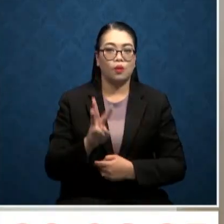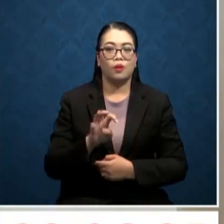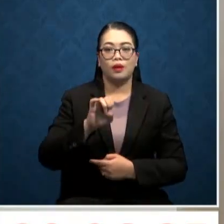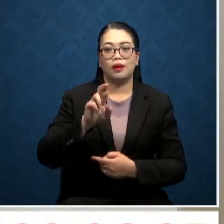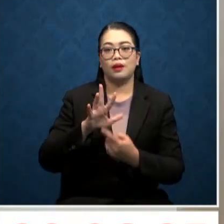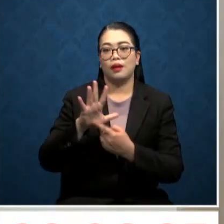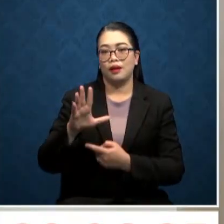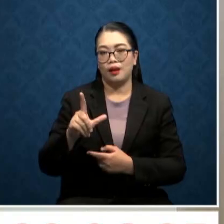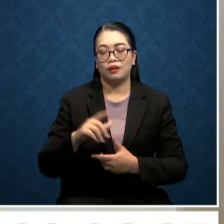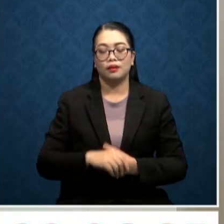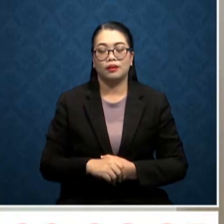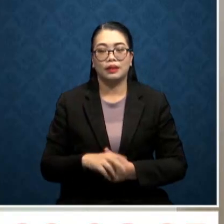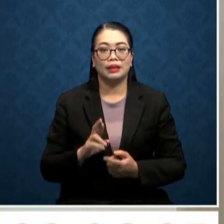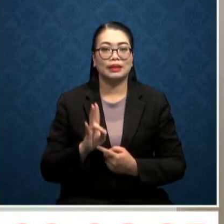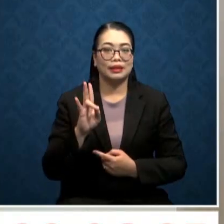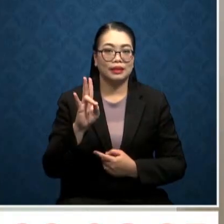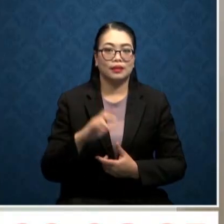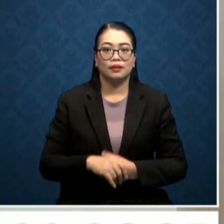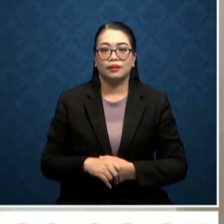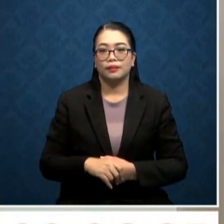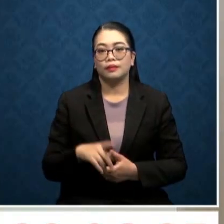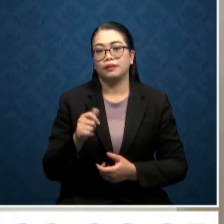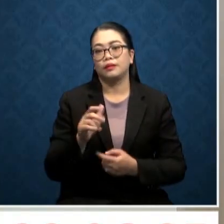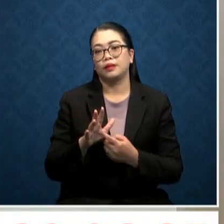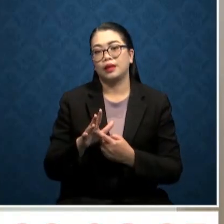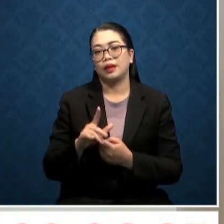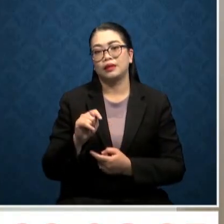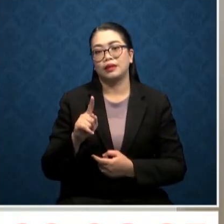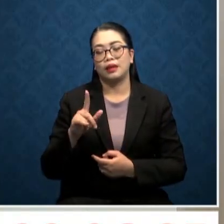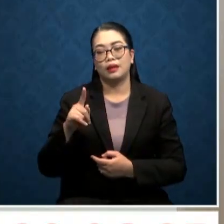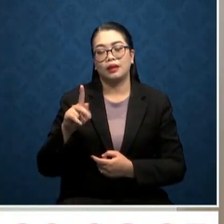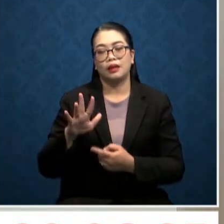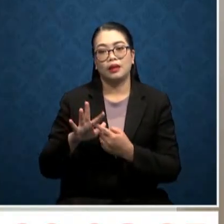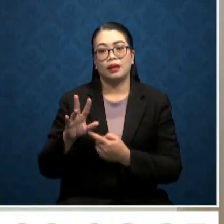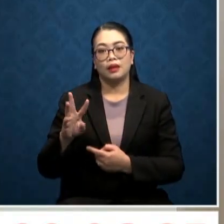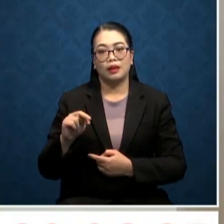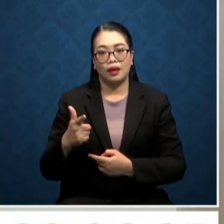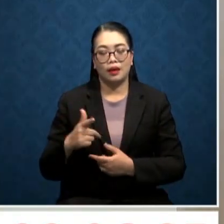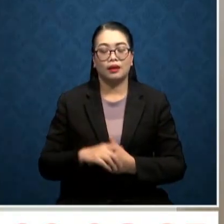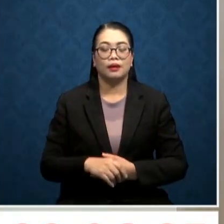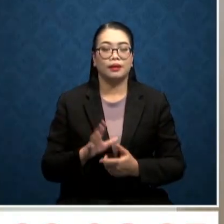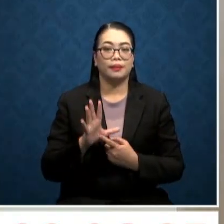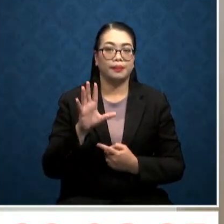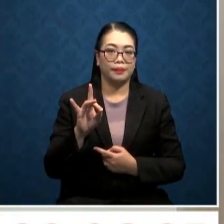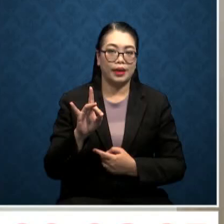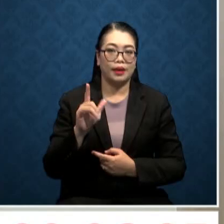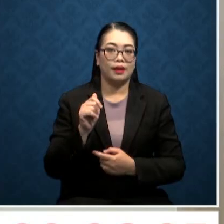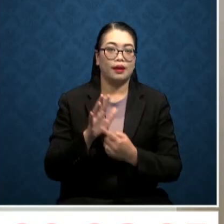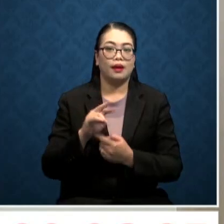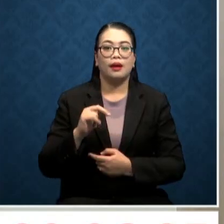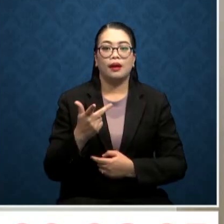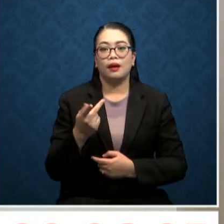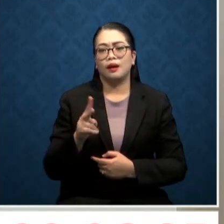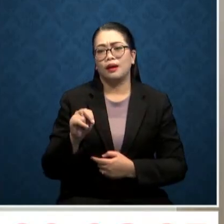รักพันธ์7นายอัศดางแสวงการ8นางอังคณานี